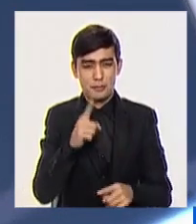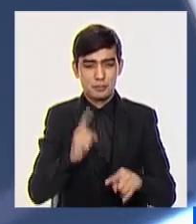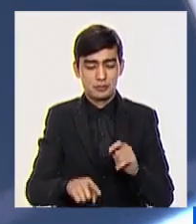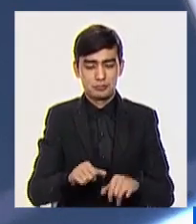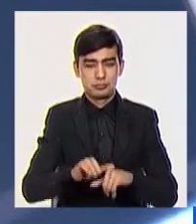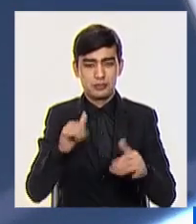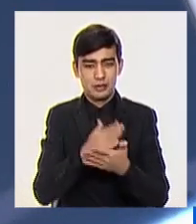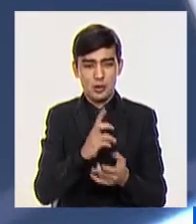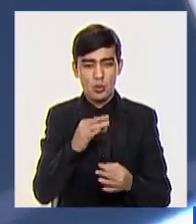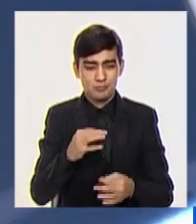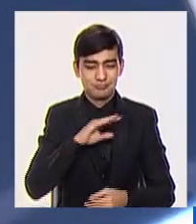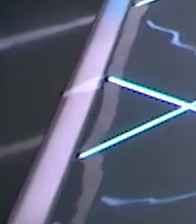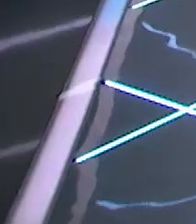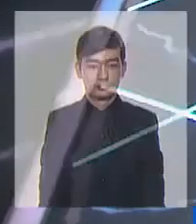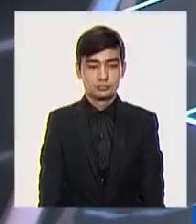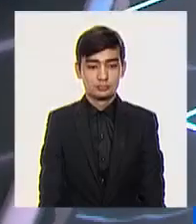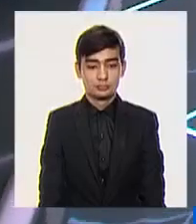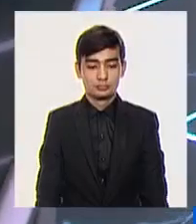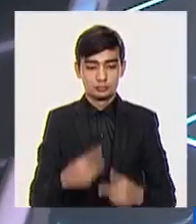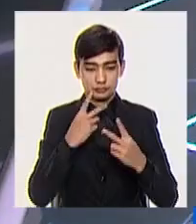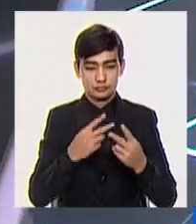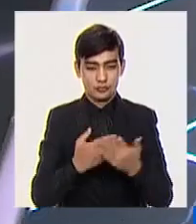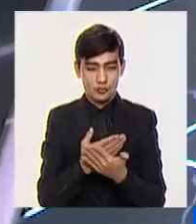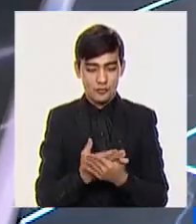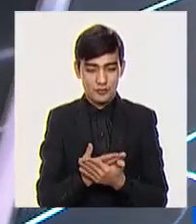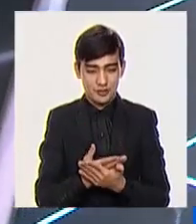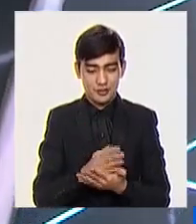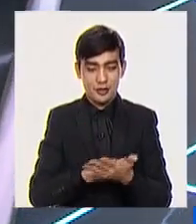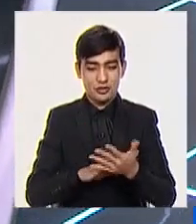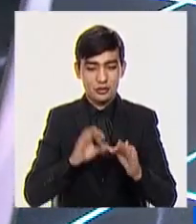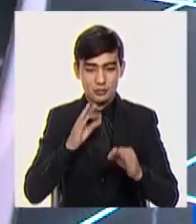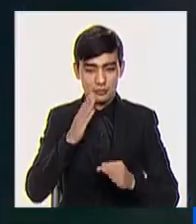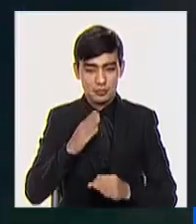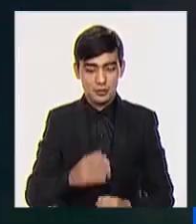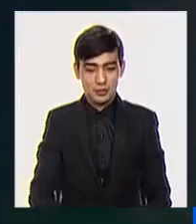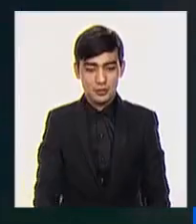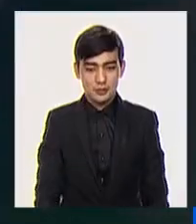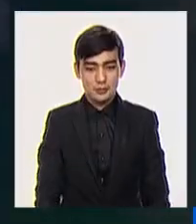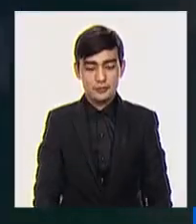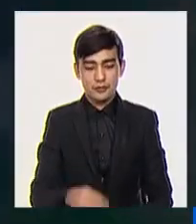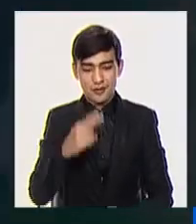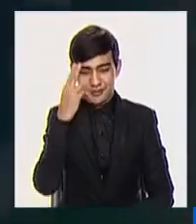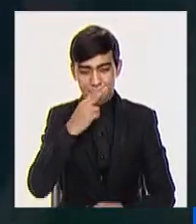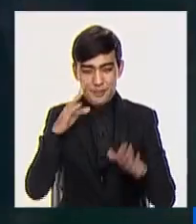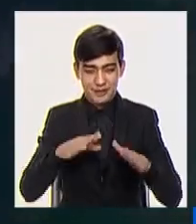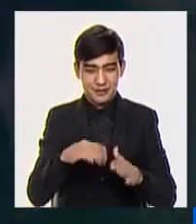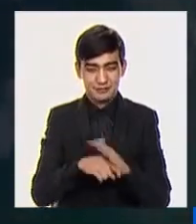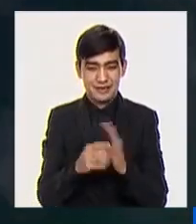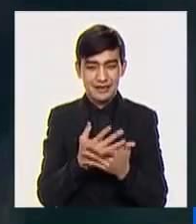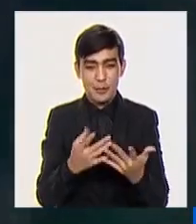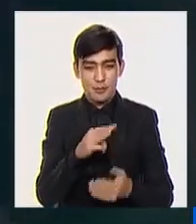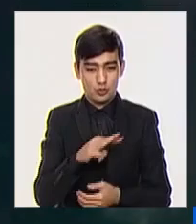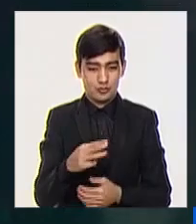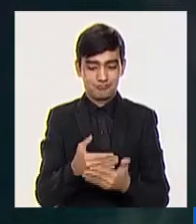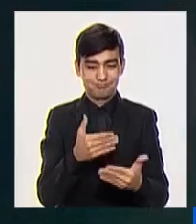всплеск. Но не будем отчаиваться. Вы смотрите новости Информбюро. Продолжаем выпуск. В Нур-Султане буквально несколько